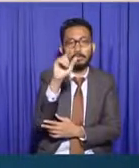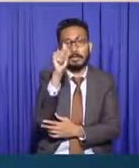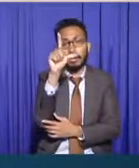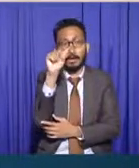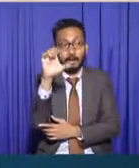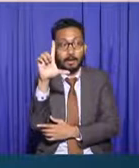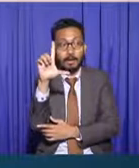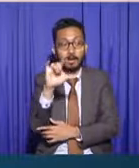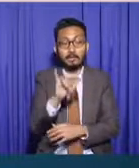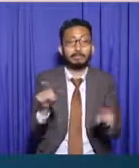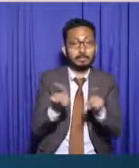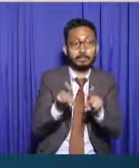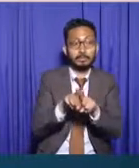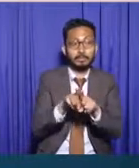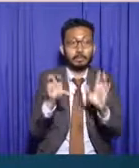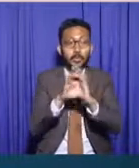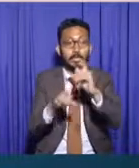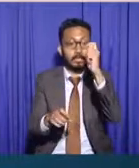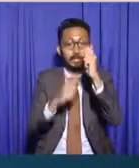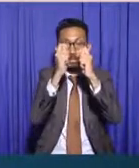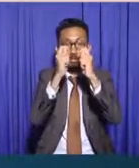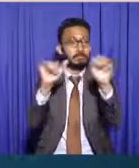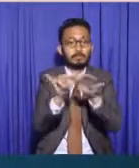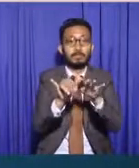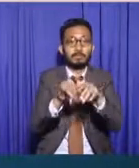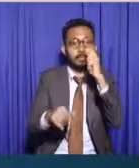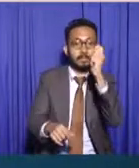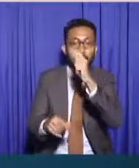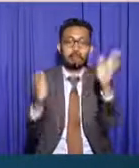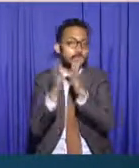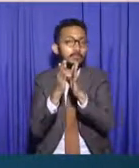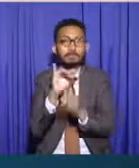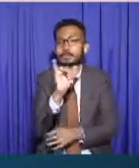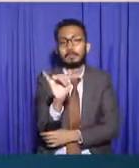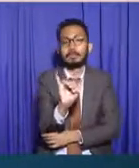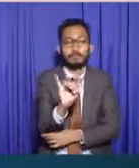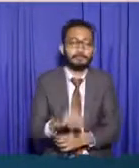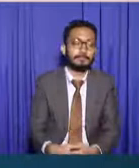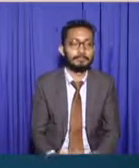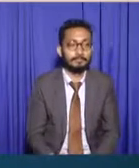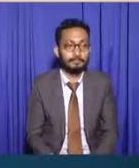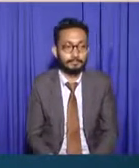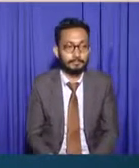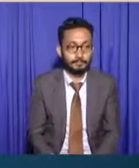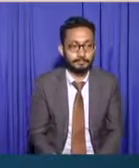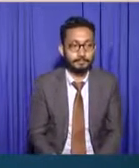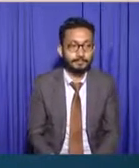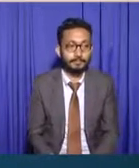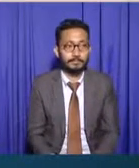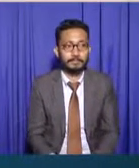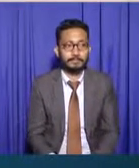sepasang alel yang sama contohnya di besar T besar